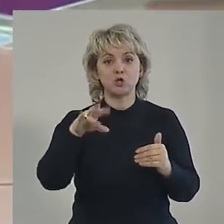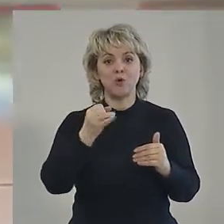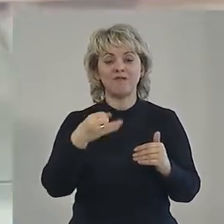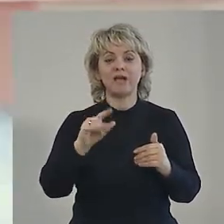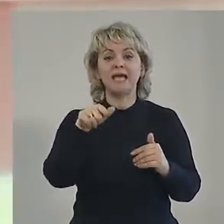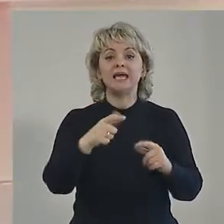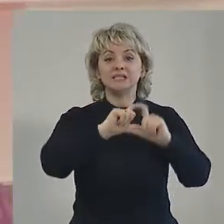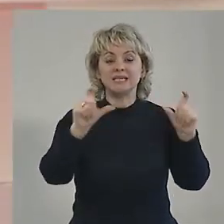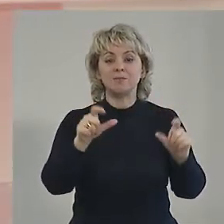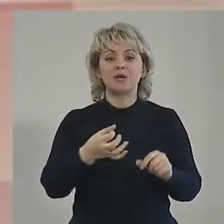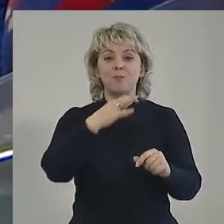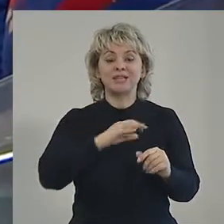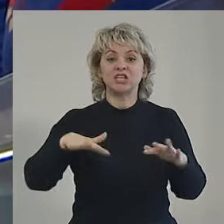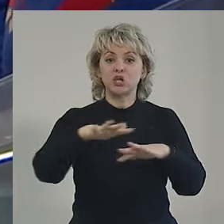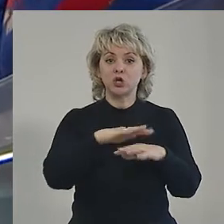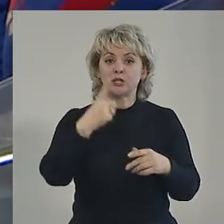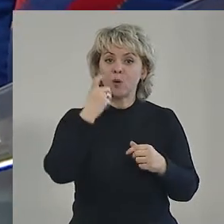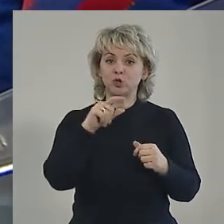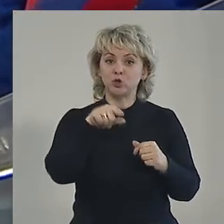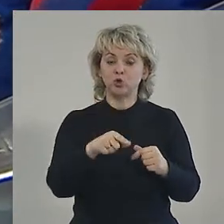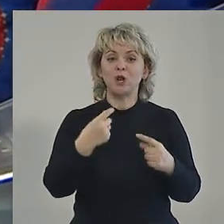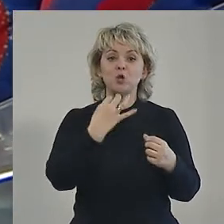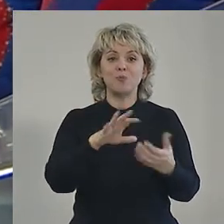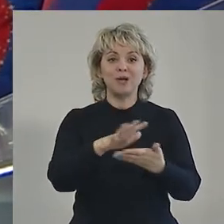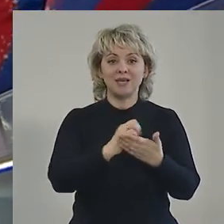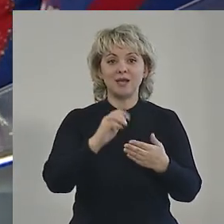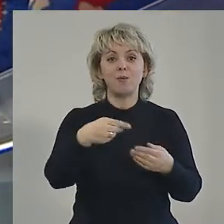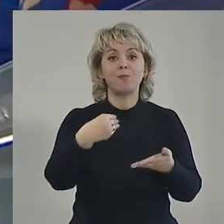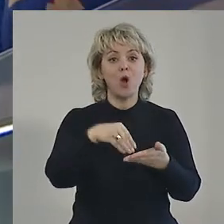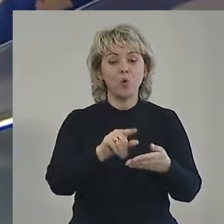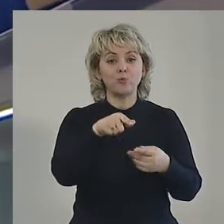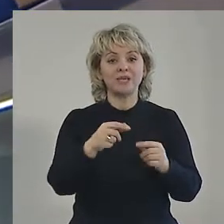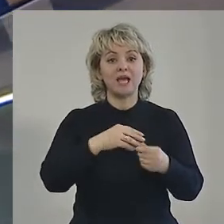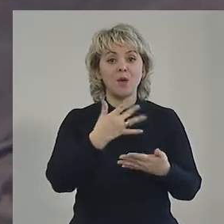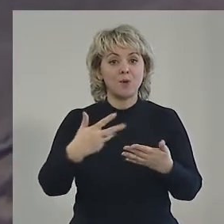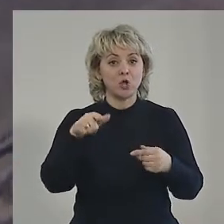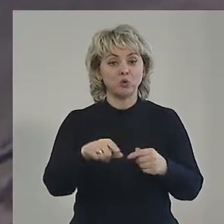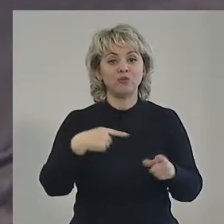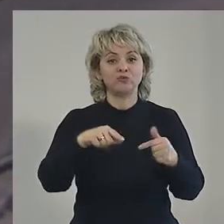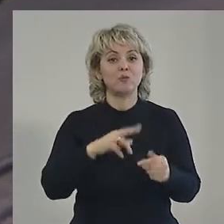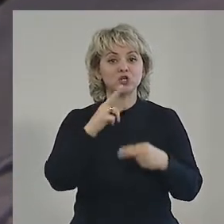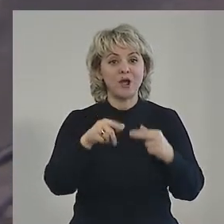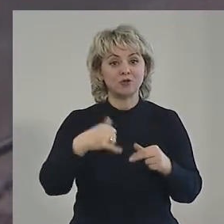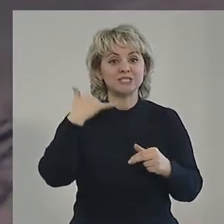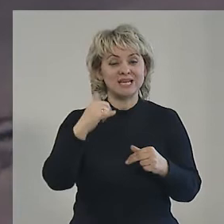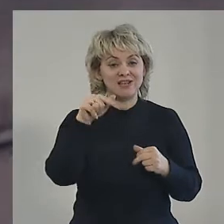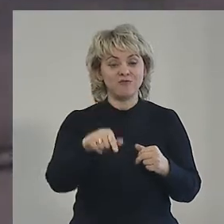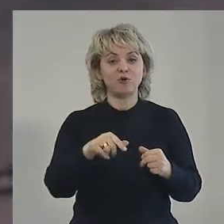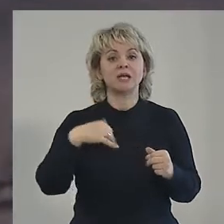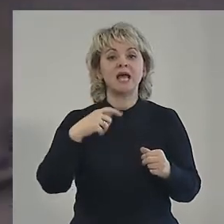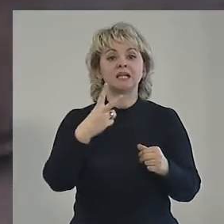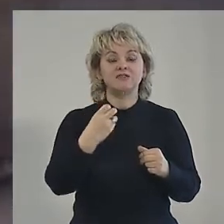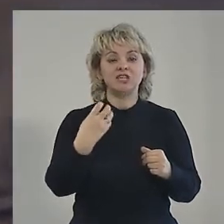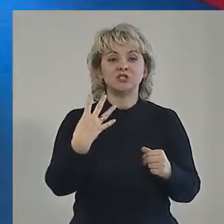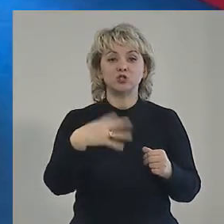Садовой. В департаменте потребрынка предупреждают, на любые нарушения при покупке атрибутики Мундиаля жалуйтесь на горячую линию по